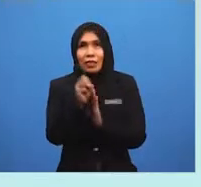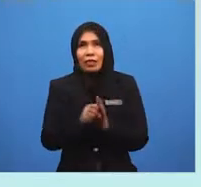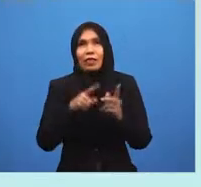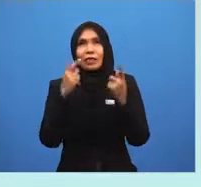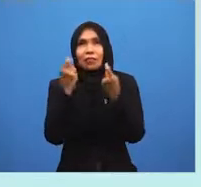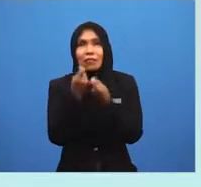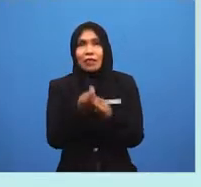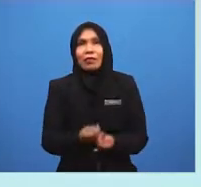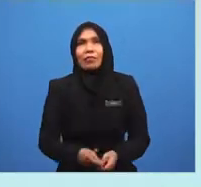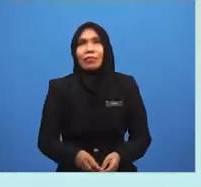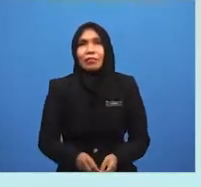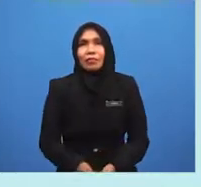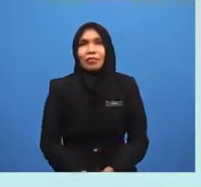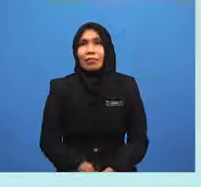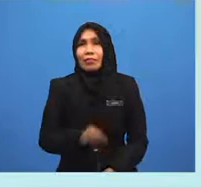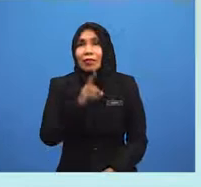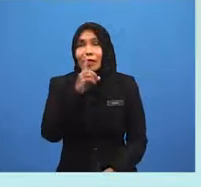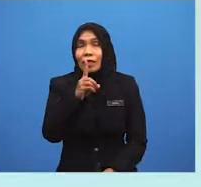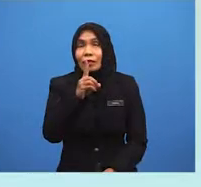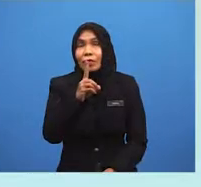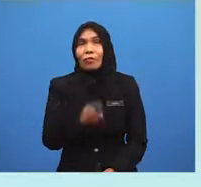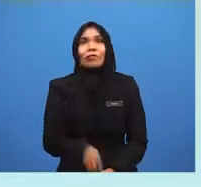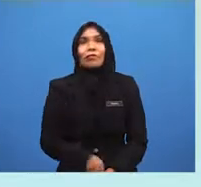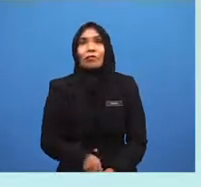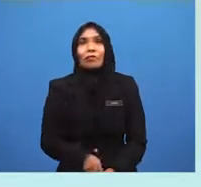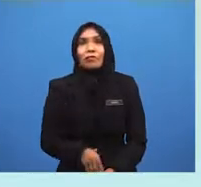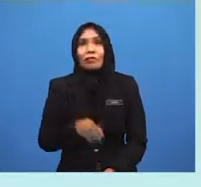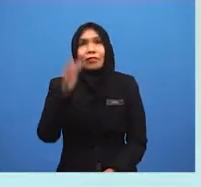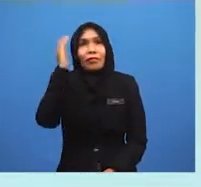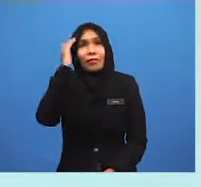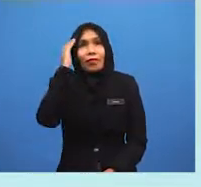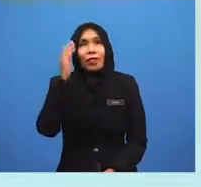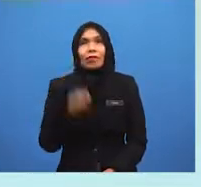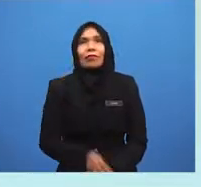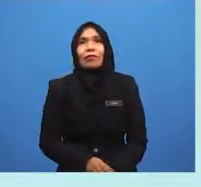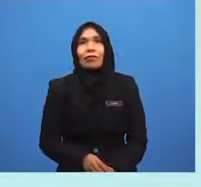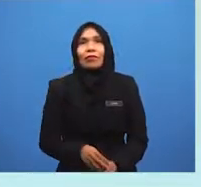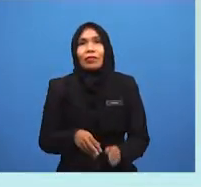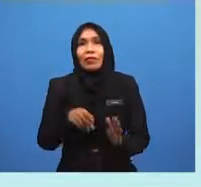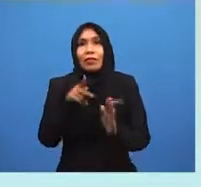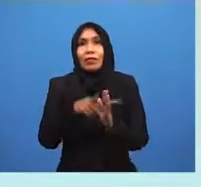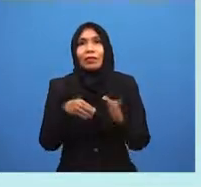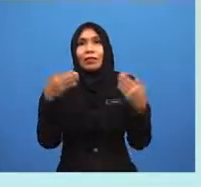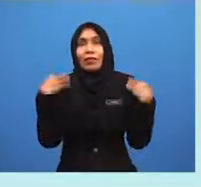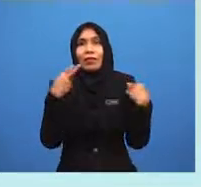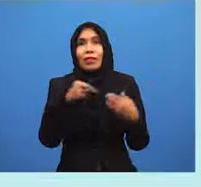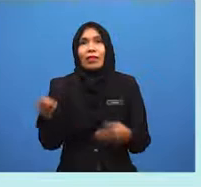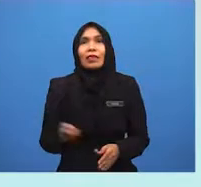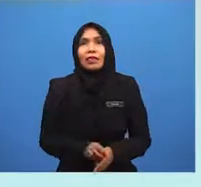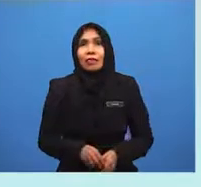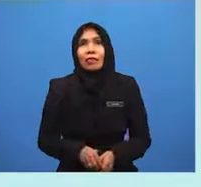pertama, peka terhadap keadaan atau kesusahan masyarakat